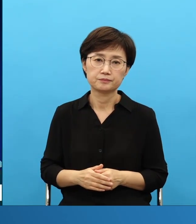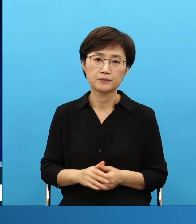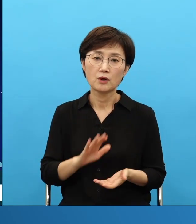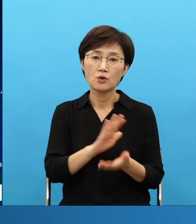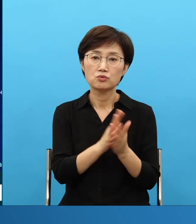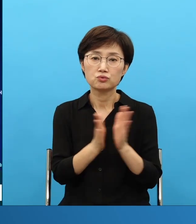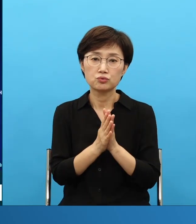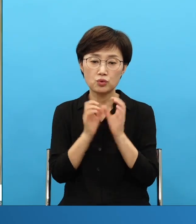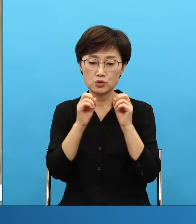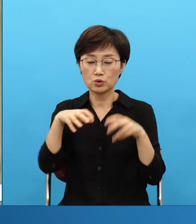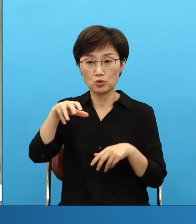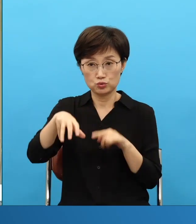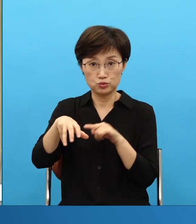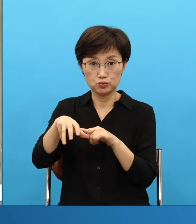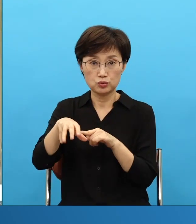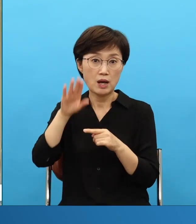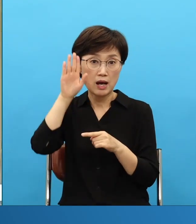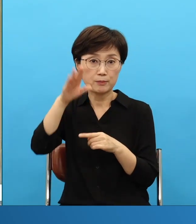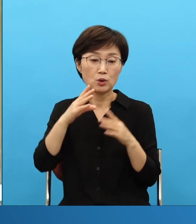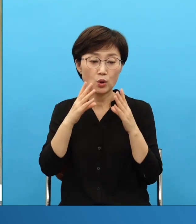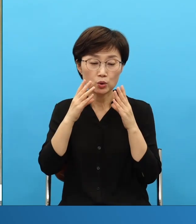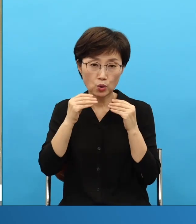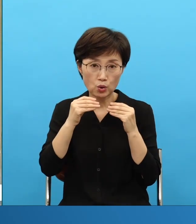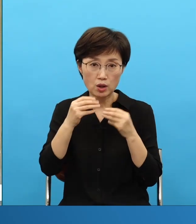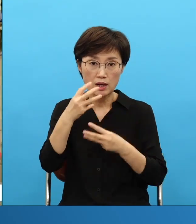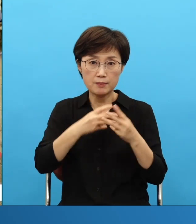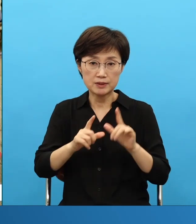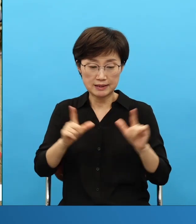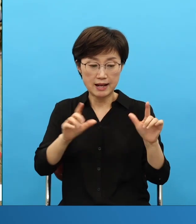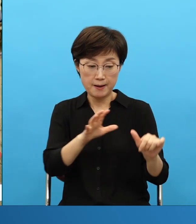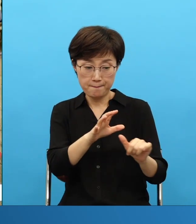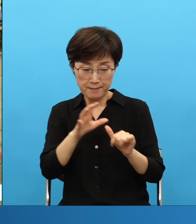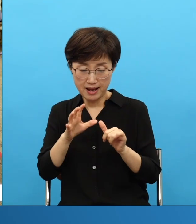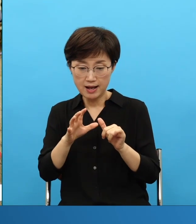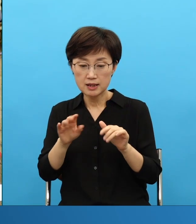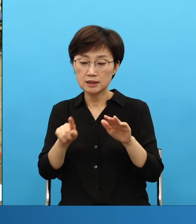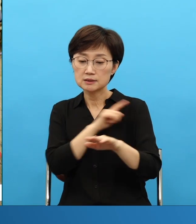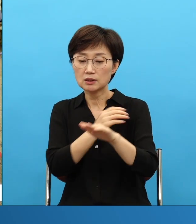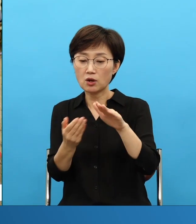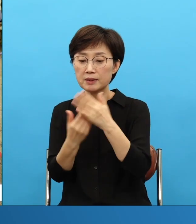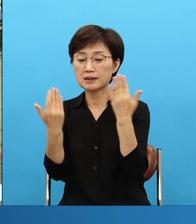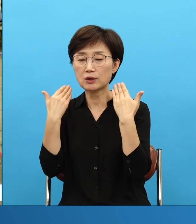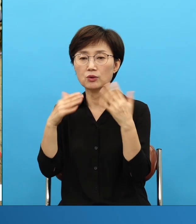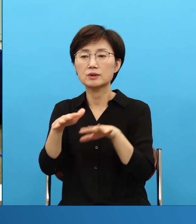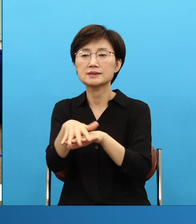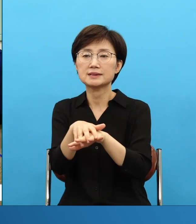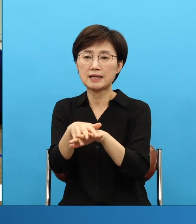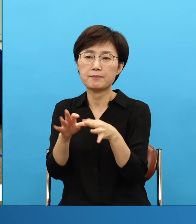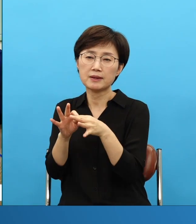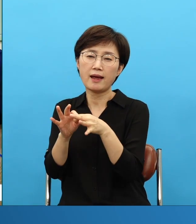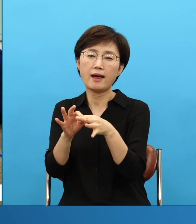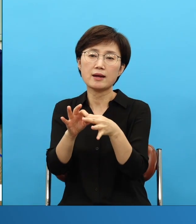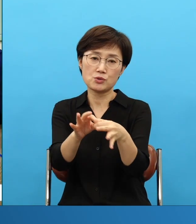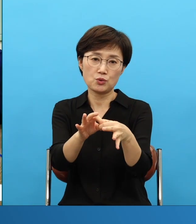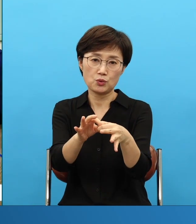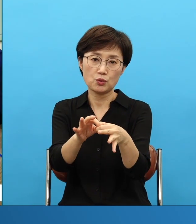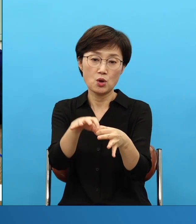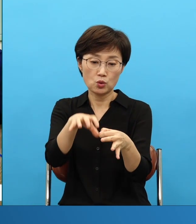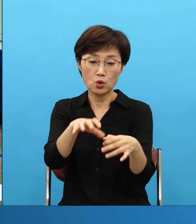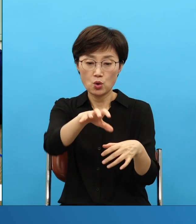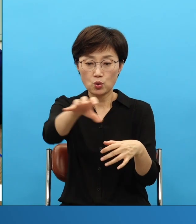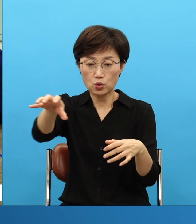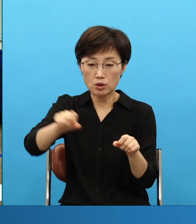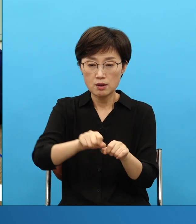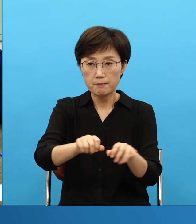유아유치 선교국은 앞으로 핵심과 랩넌트 데이를 활용해 서밋스쿨 시스템을 지속하고 이후 타 지역으로도 확산될